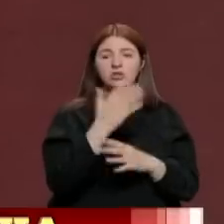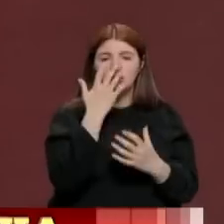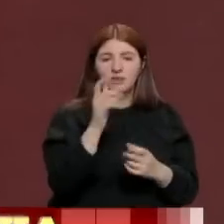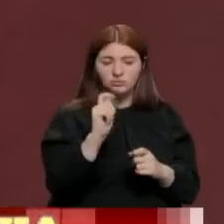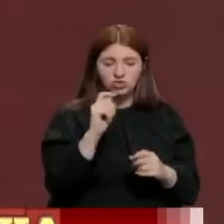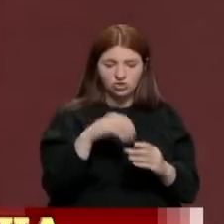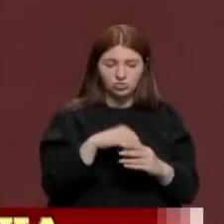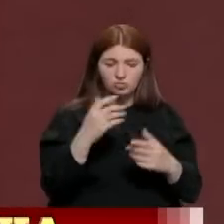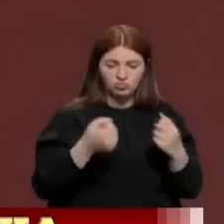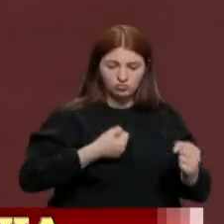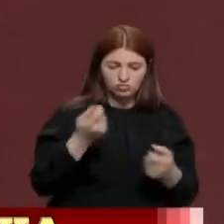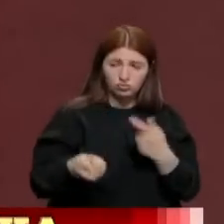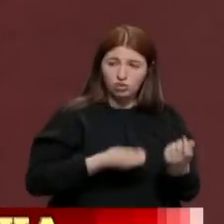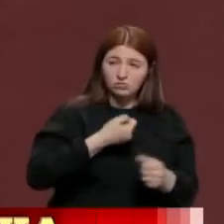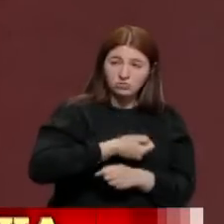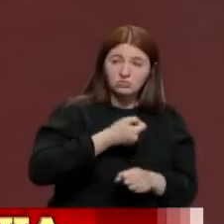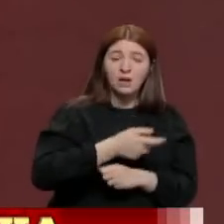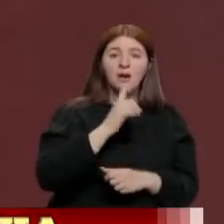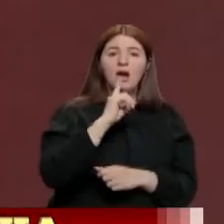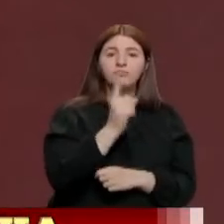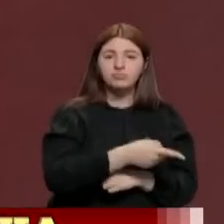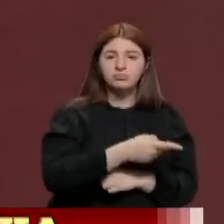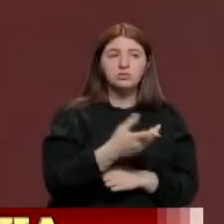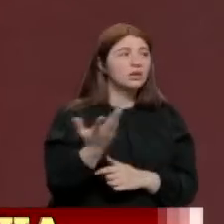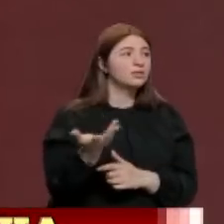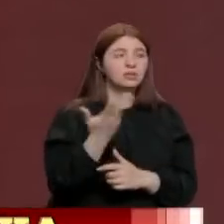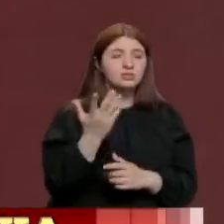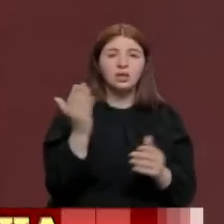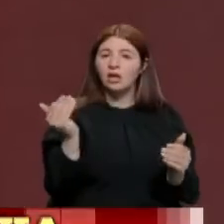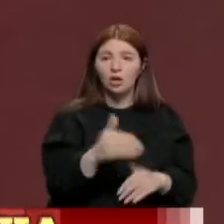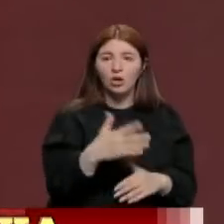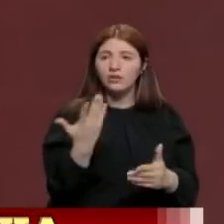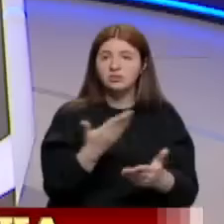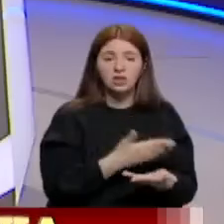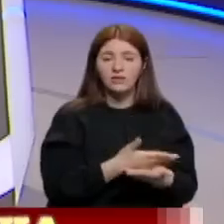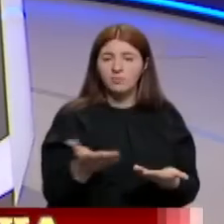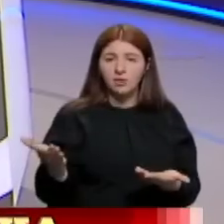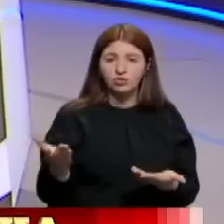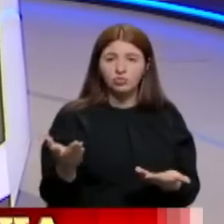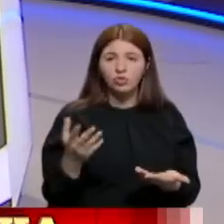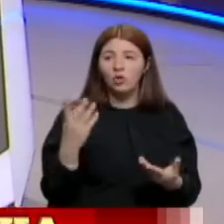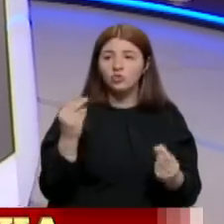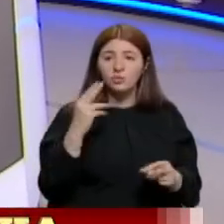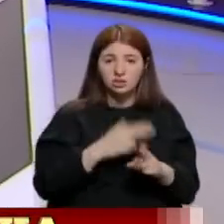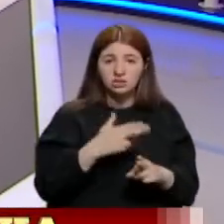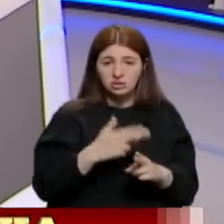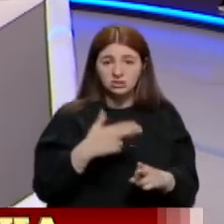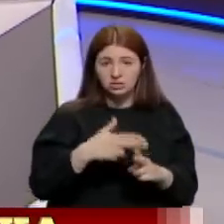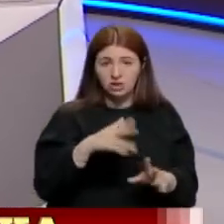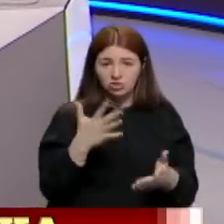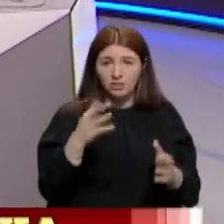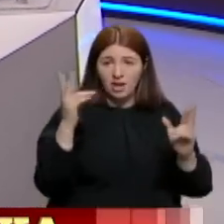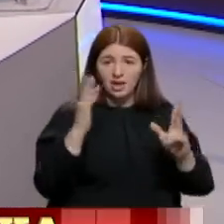için mücadele ediyor ama talimatlar nasıl geliyor, nasıl ilerliyor? Çok mu hızlı